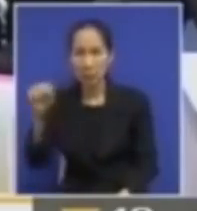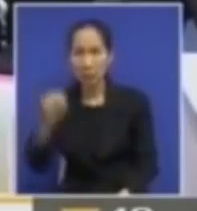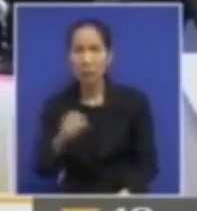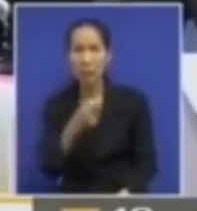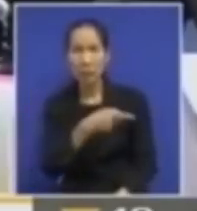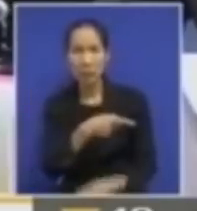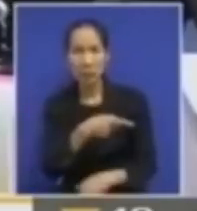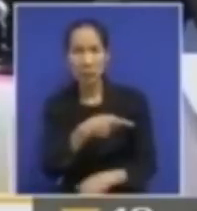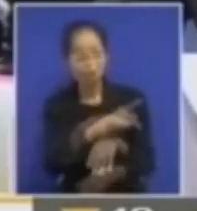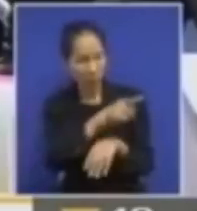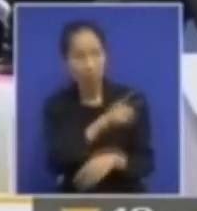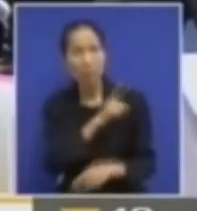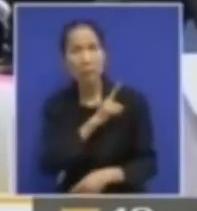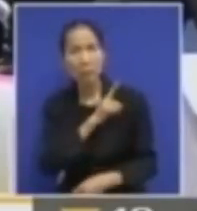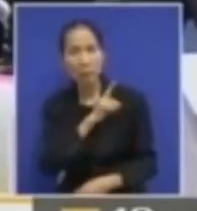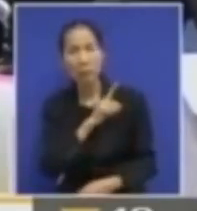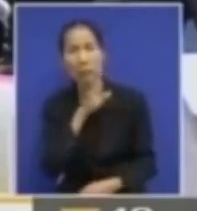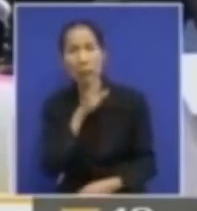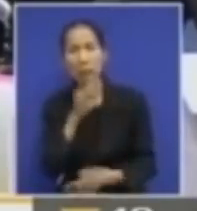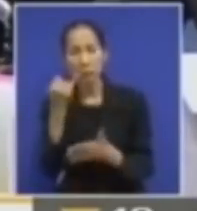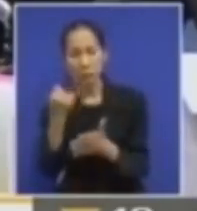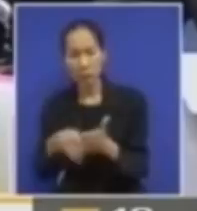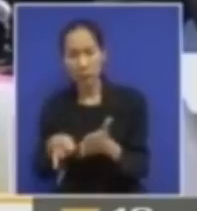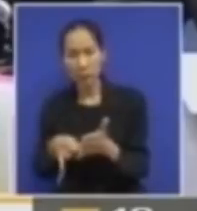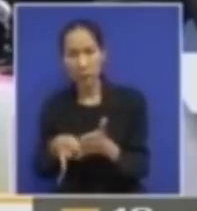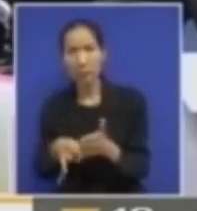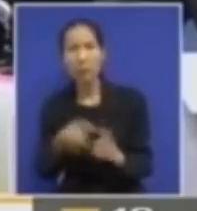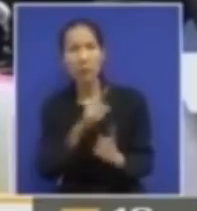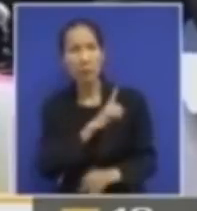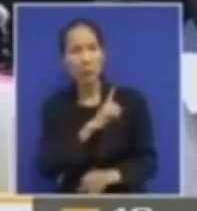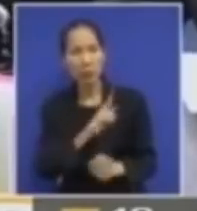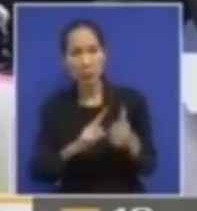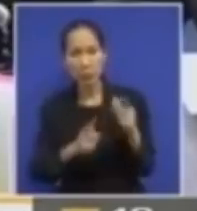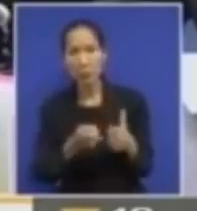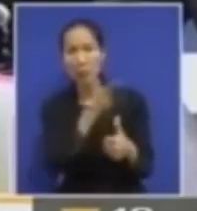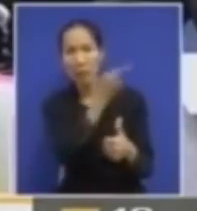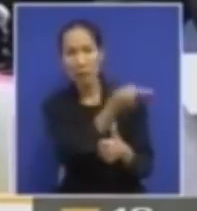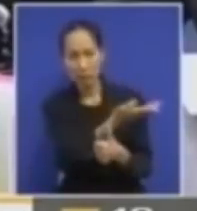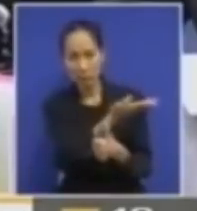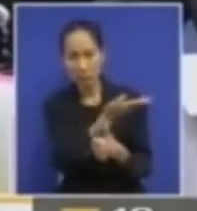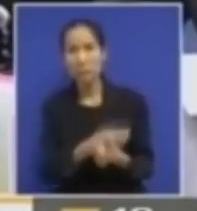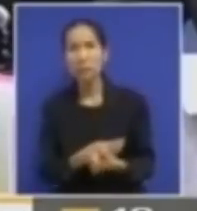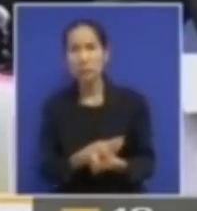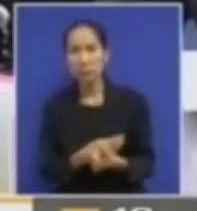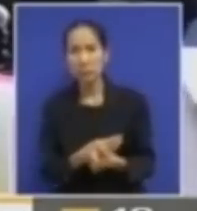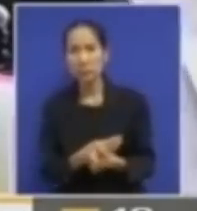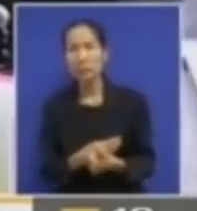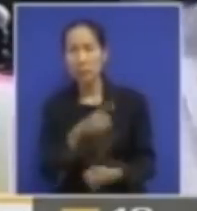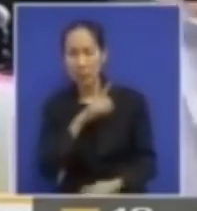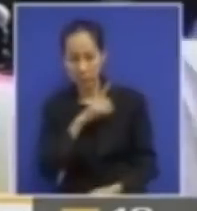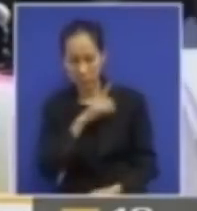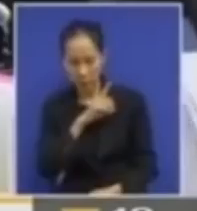สิ่งที่ถ้าเป็นข้อผิดพลาดท่านประธานเป็นเบอร์หนึ่งเพราะผู้รับสนองบรมราชโองการต้องเป็นผู้รับผิดรับช